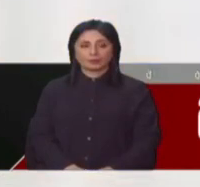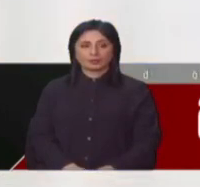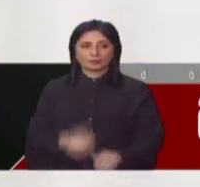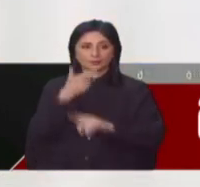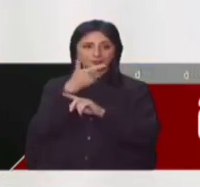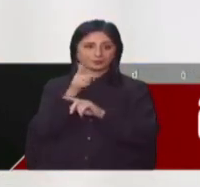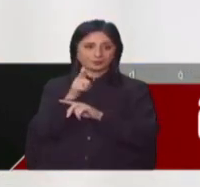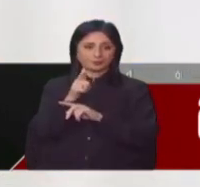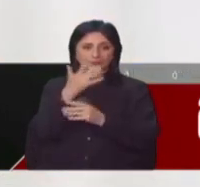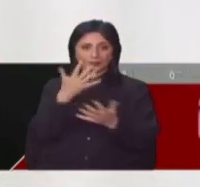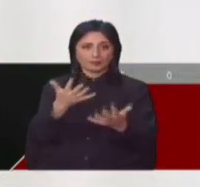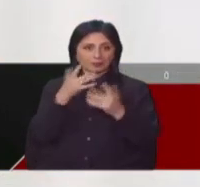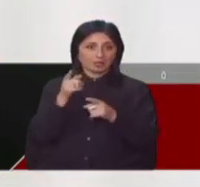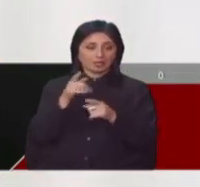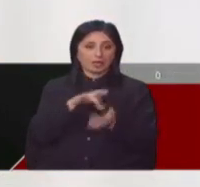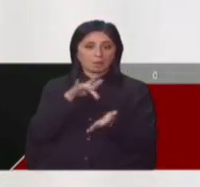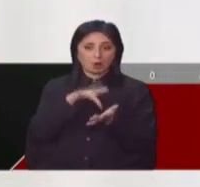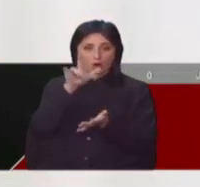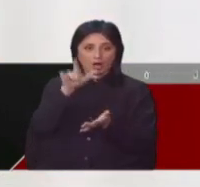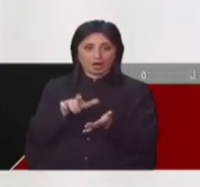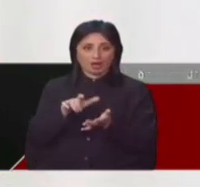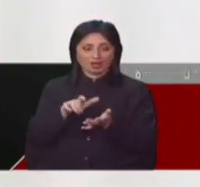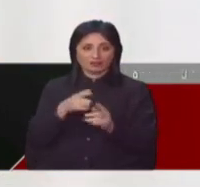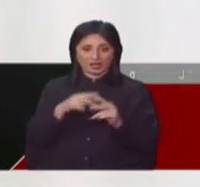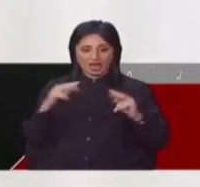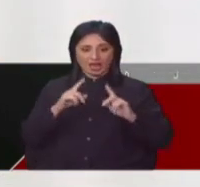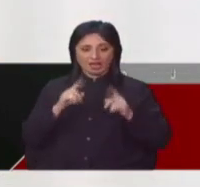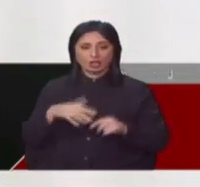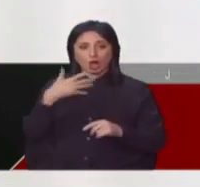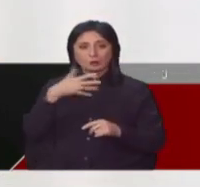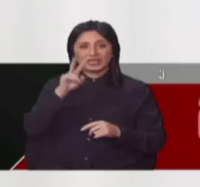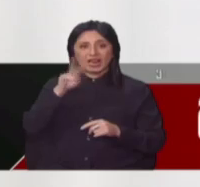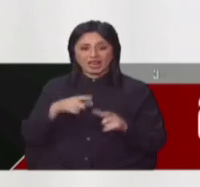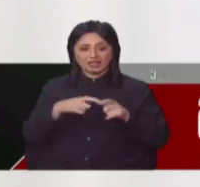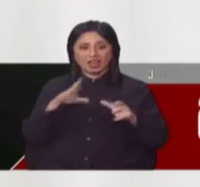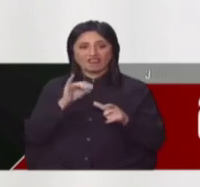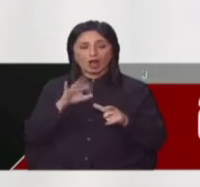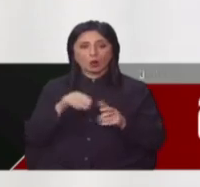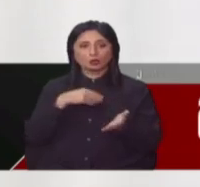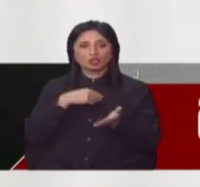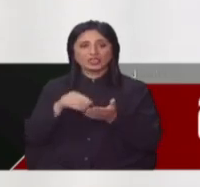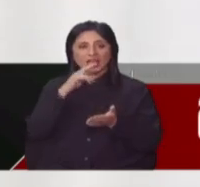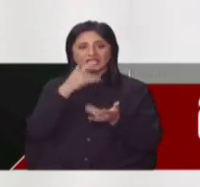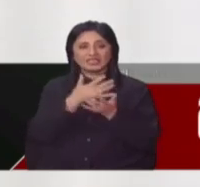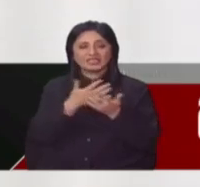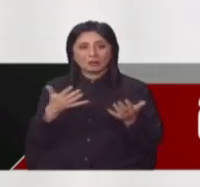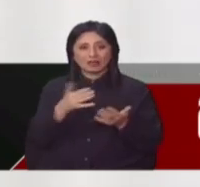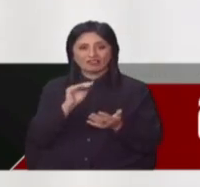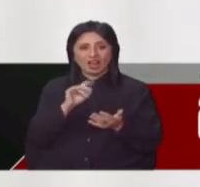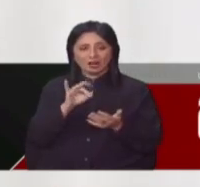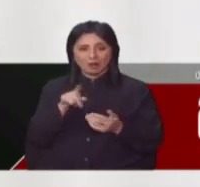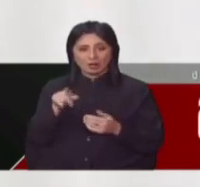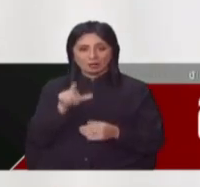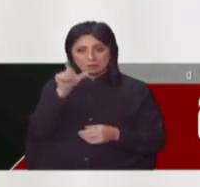Video ჩანაწერით ნათლად ჩანს, რომ მოქალაქე ადასტურებს, რომ 50 ლარიანი ვაუჩერით ნაყიდი წამლები